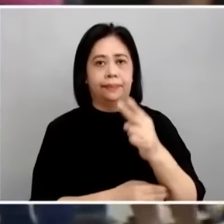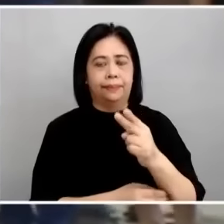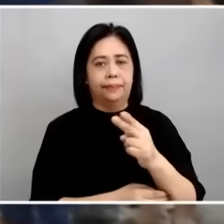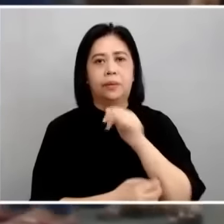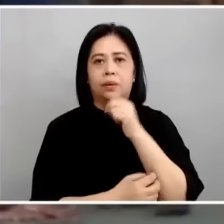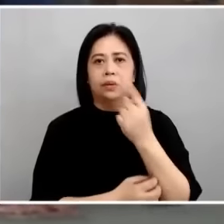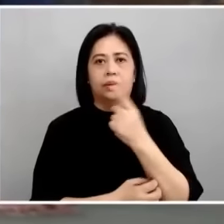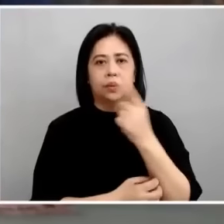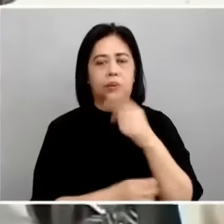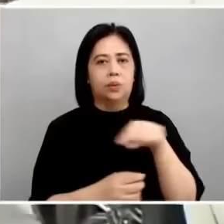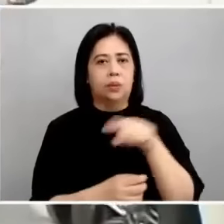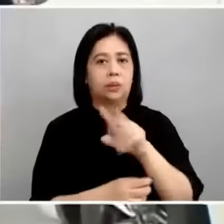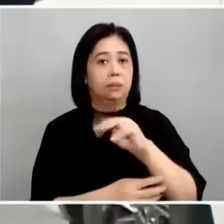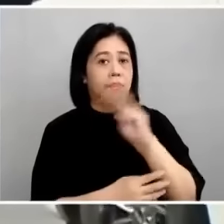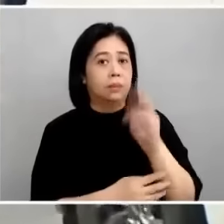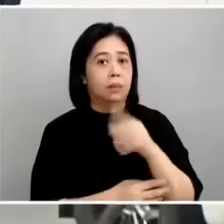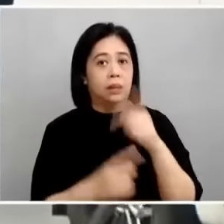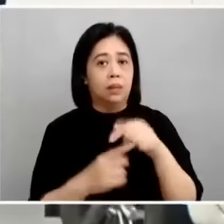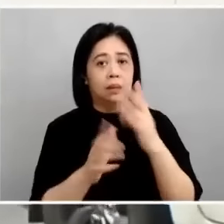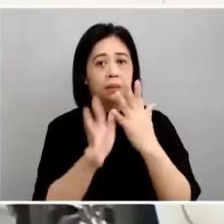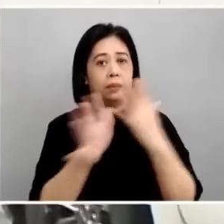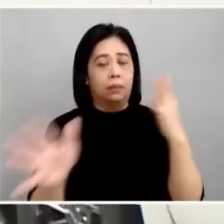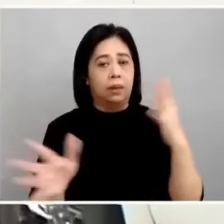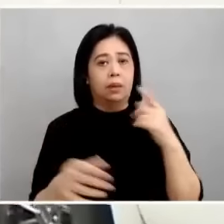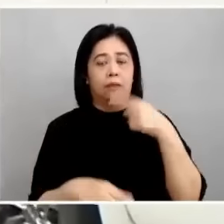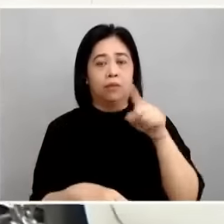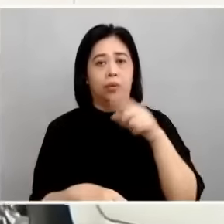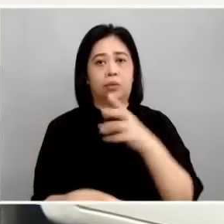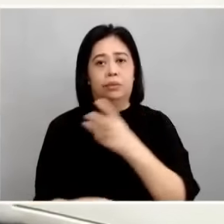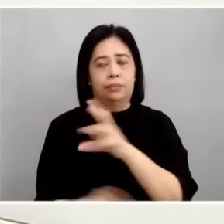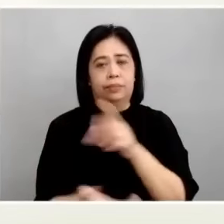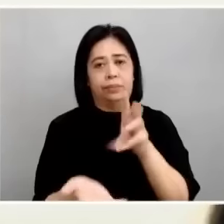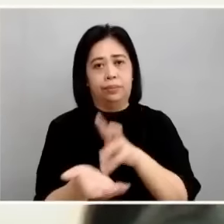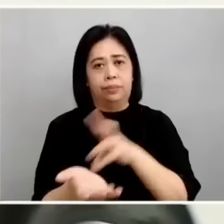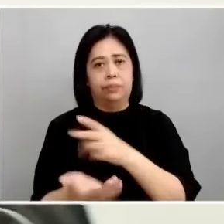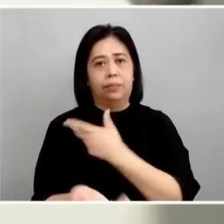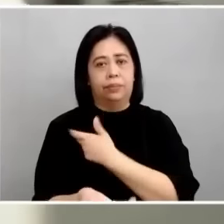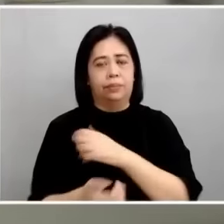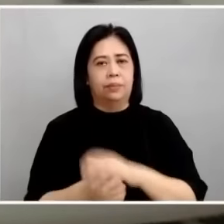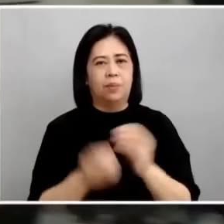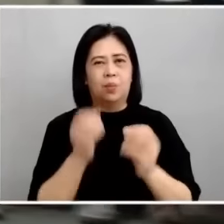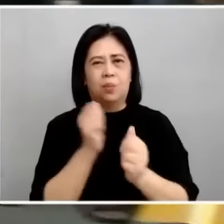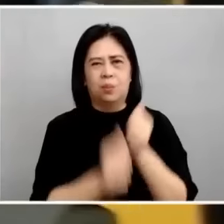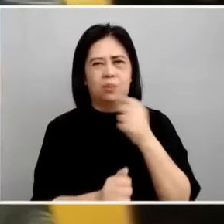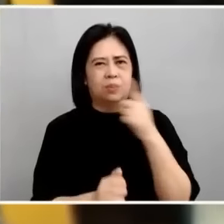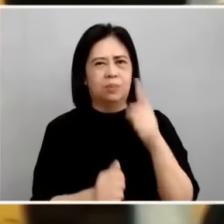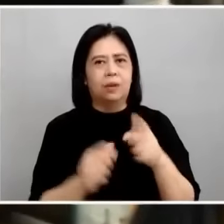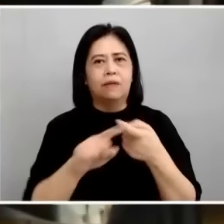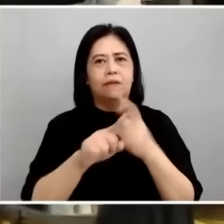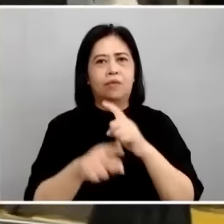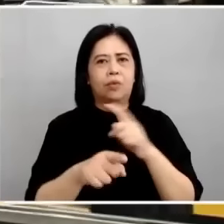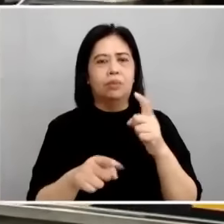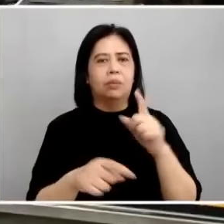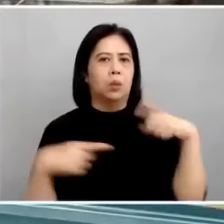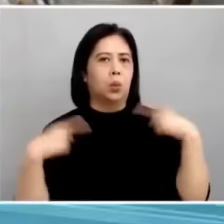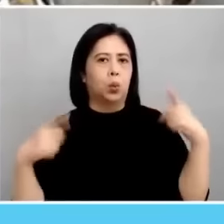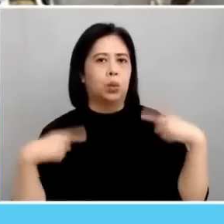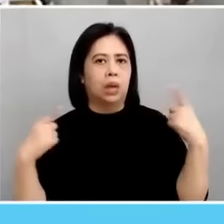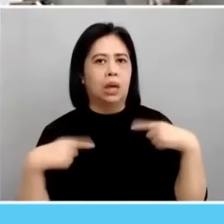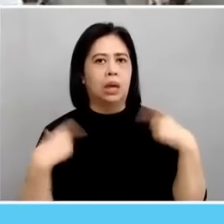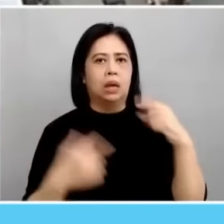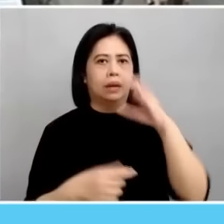lamang din umano mga taga-Maynila ang pumila sa bakunahan. Assessment po nila, karamihan daw po ay galing sa Laguna,